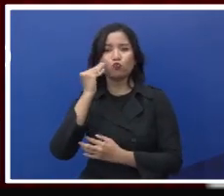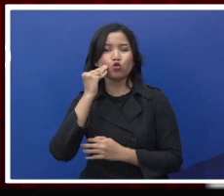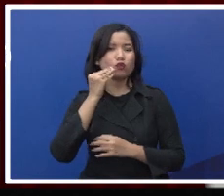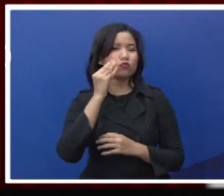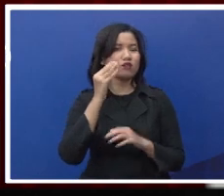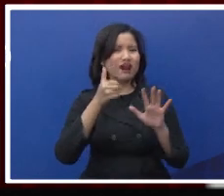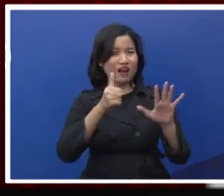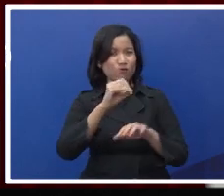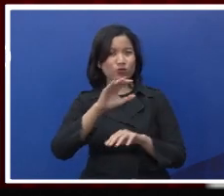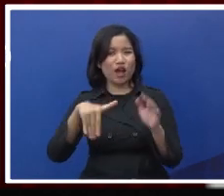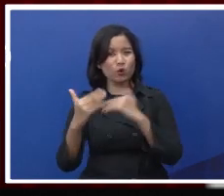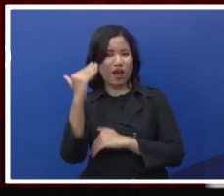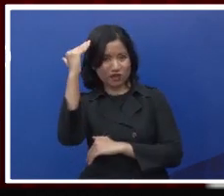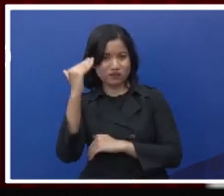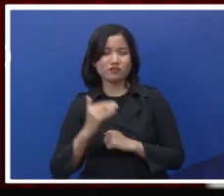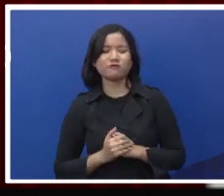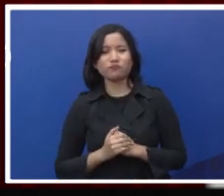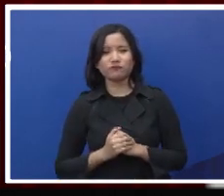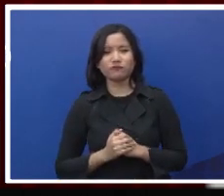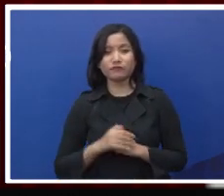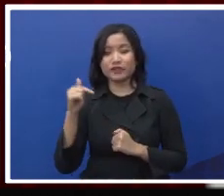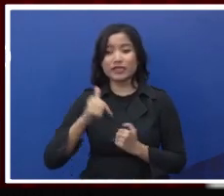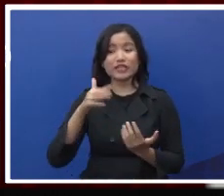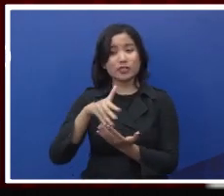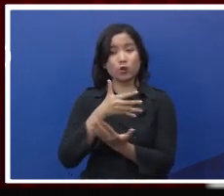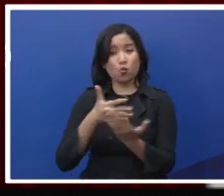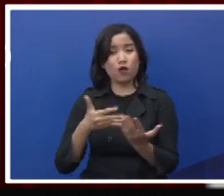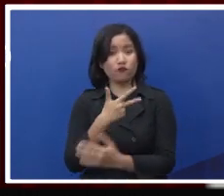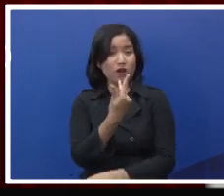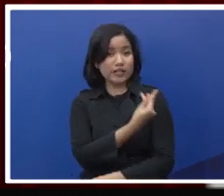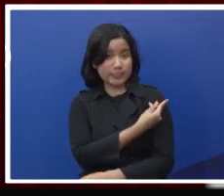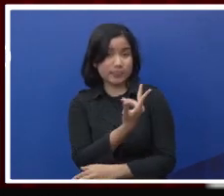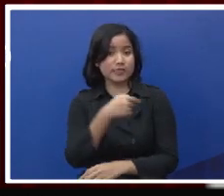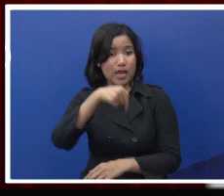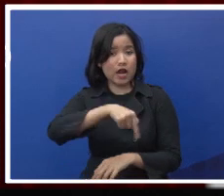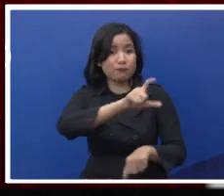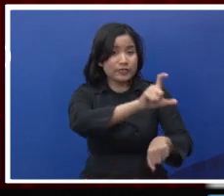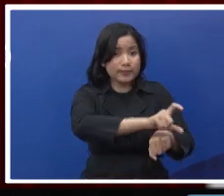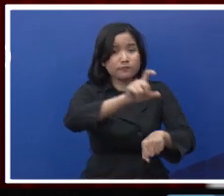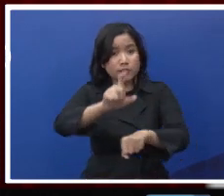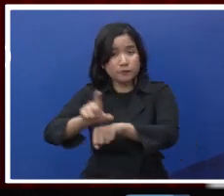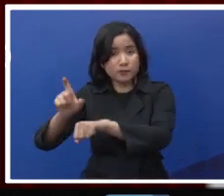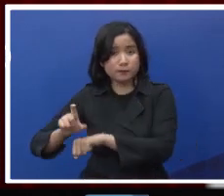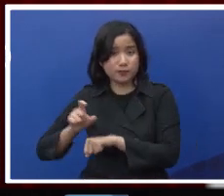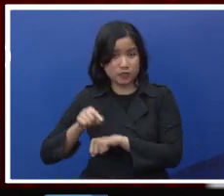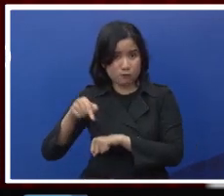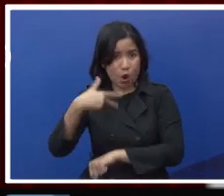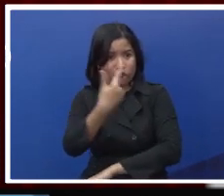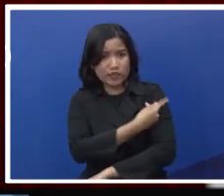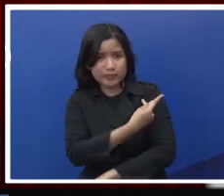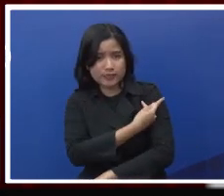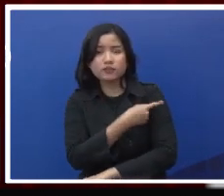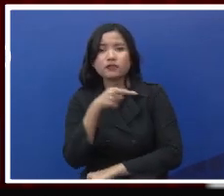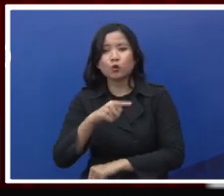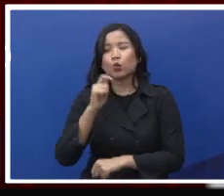adanya vaksinasi yang sudah dijadwalkan akan dilakukan di masjid-masjid, ini akan memudahkan para lansia,